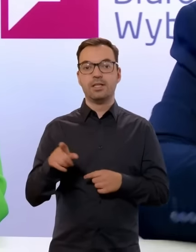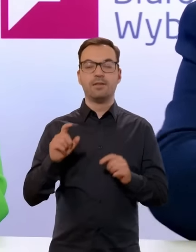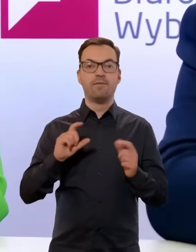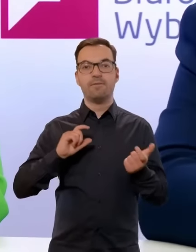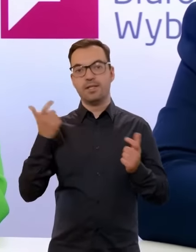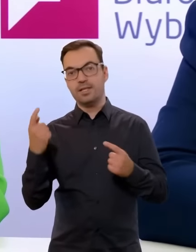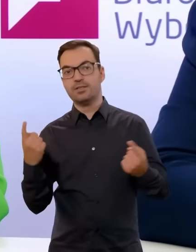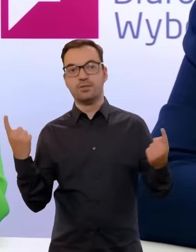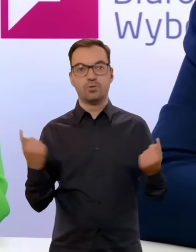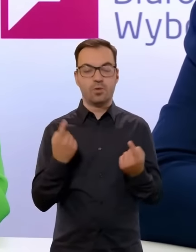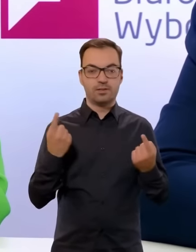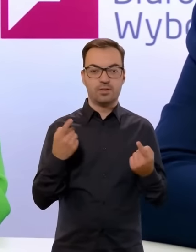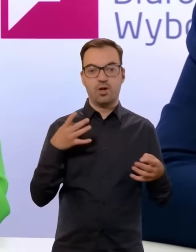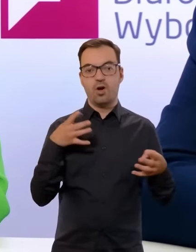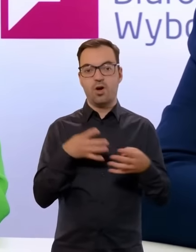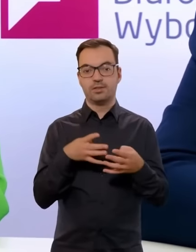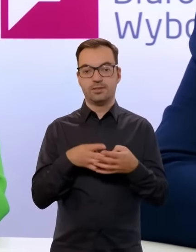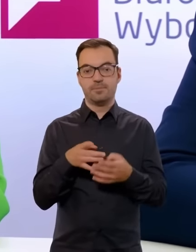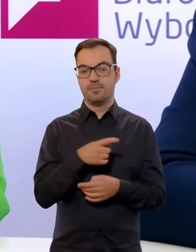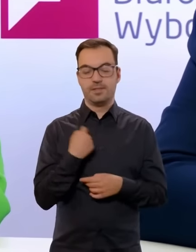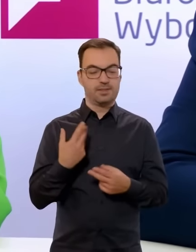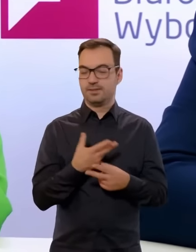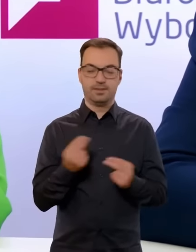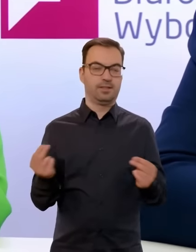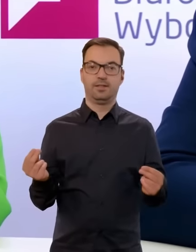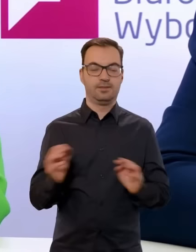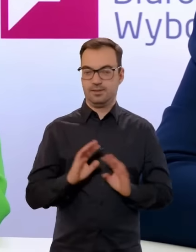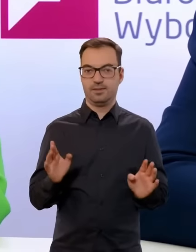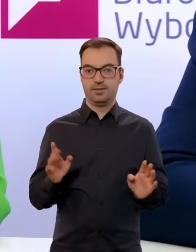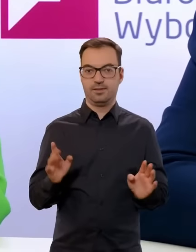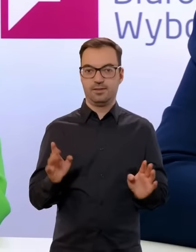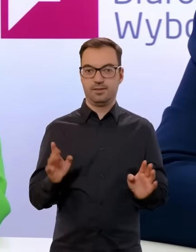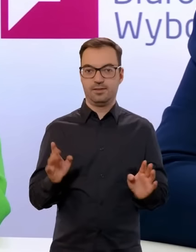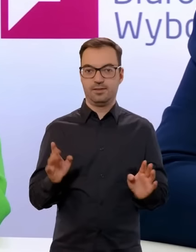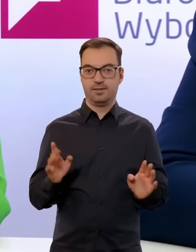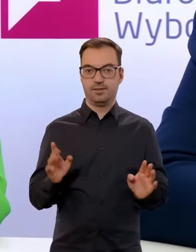i danej sytuacji, ta ocena nie należy do organów wyborczych, tylko do organów